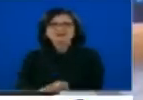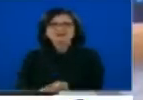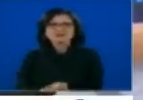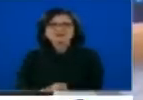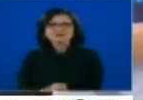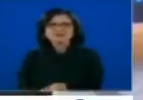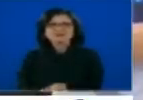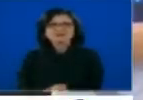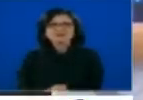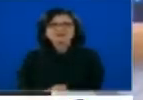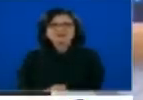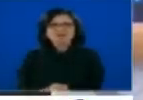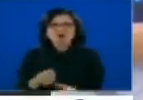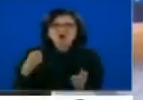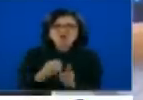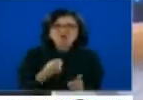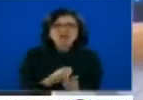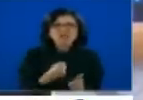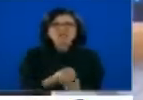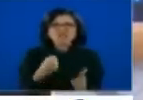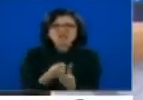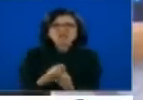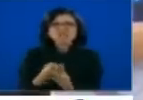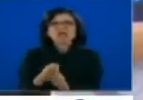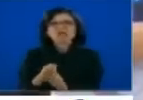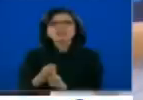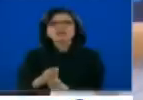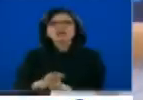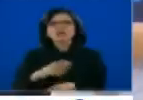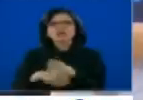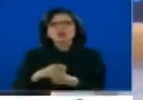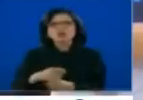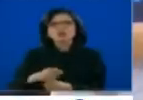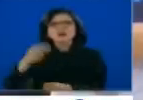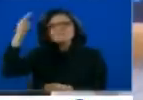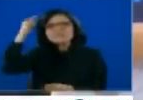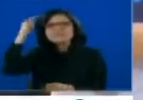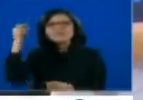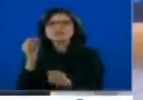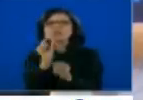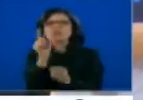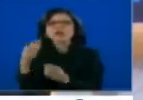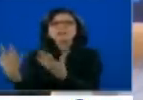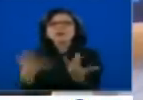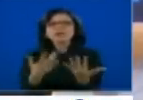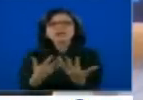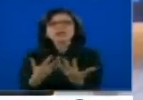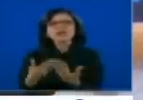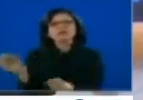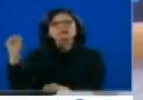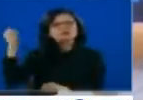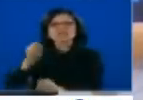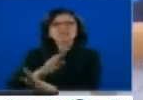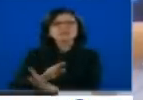sulit kekerasan demi kekerasan dilakukan oleh pemimpin atas warganya tidak bisa diterima ucapan demi